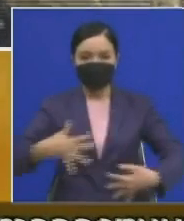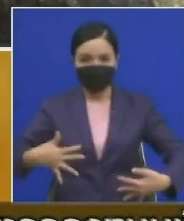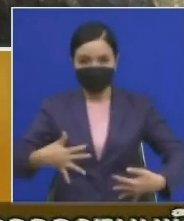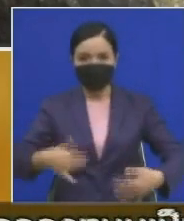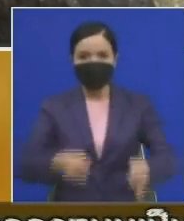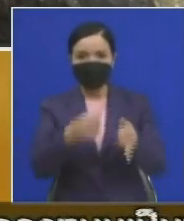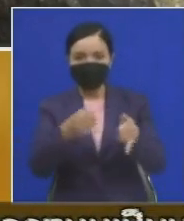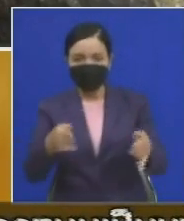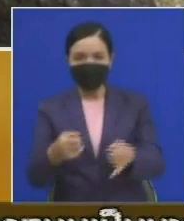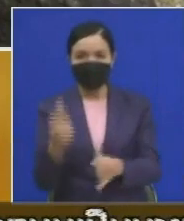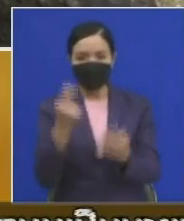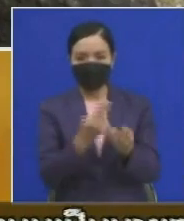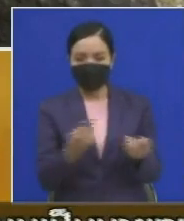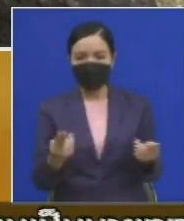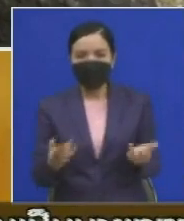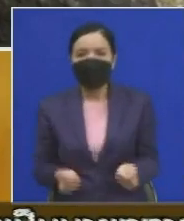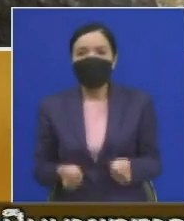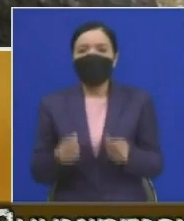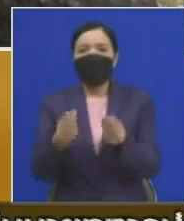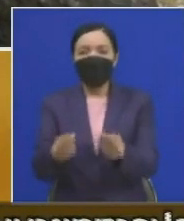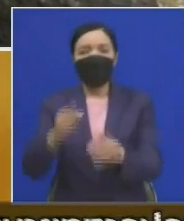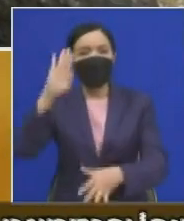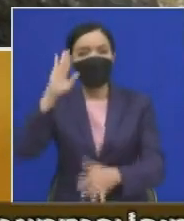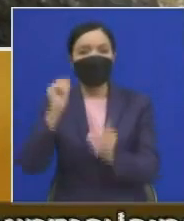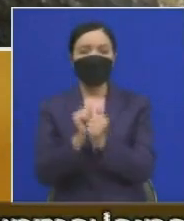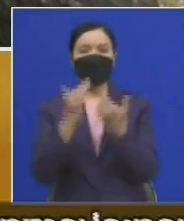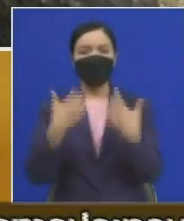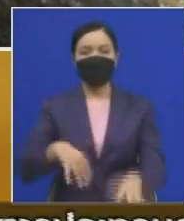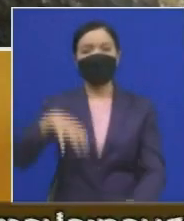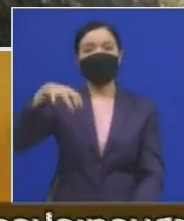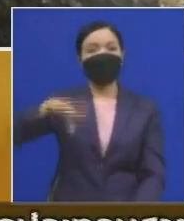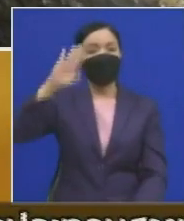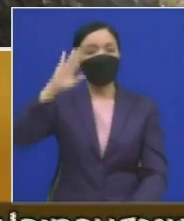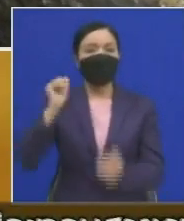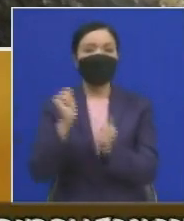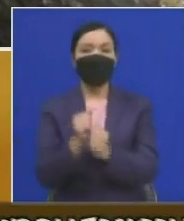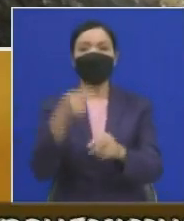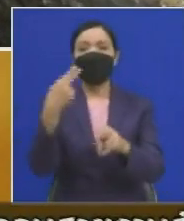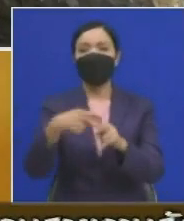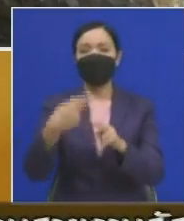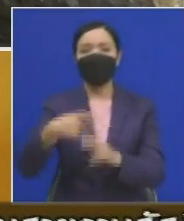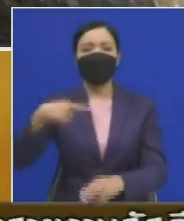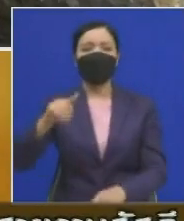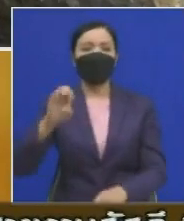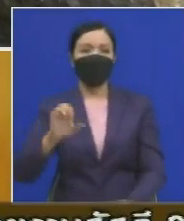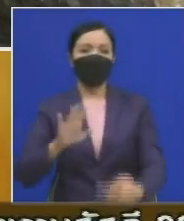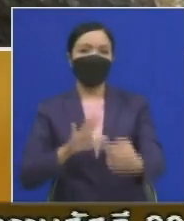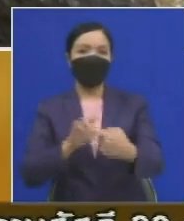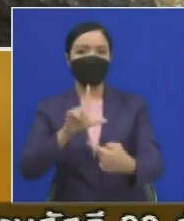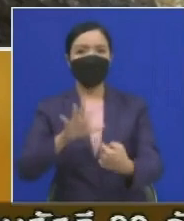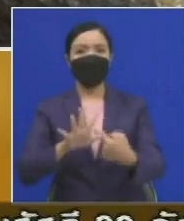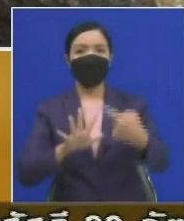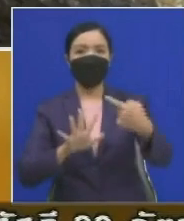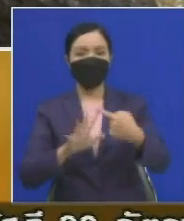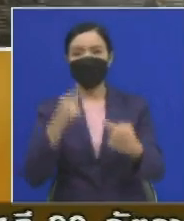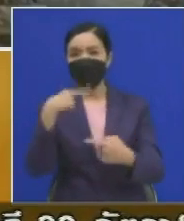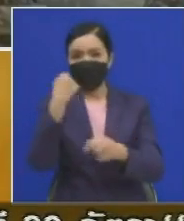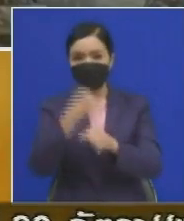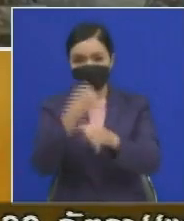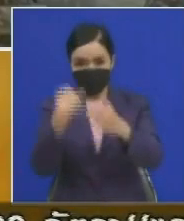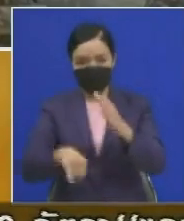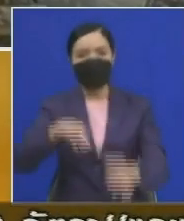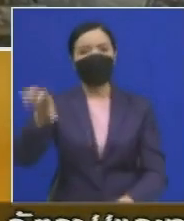นแล้วก็ของกลางเส่งไปให้ตำรวจแล้ว ที่สอบพอปีล็อก เพื่สอบสวน หาตัวผู้กรธรมผมาดำเนืนคดีค่